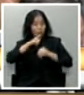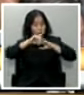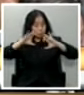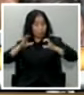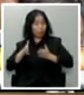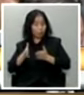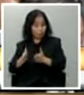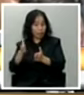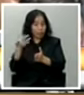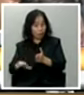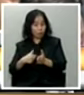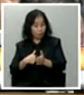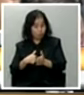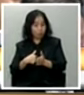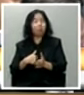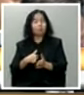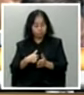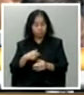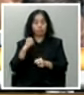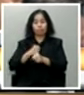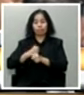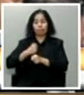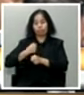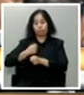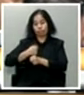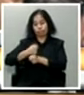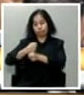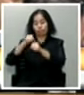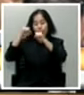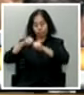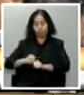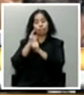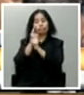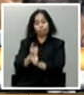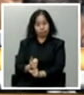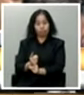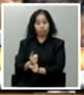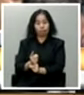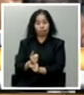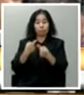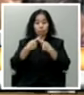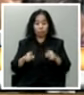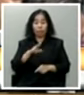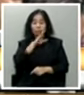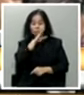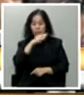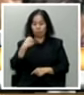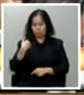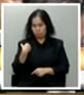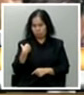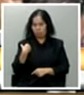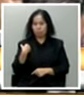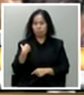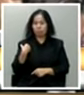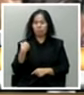ลเราก็จะเดินแนวในส่วนของมติวิปรัฐบาลแต่ถ้าเผื่อมีพรรคหนึ่งพรรคใด